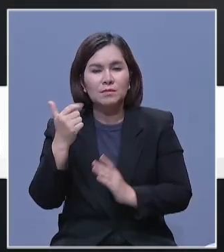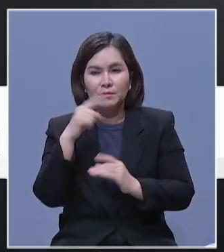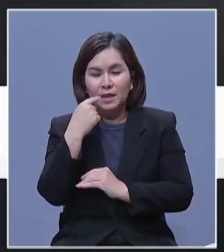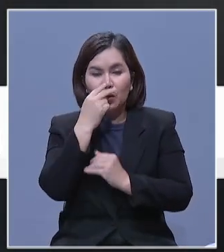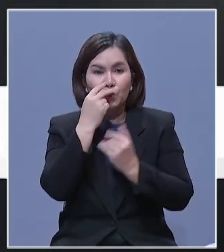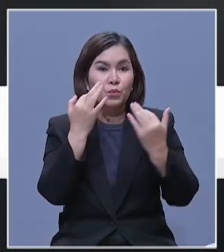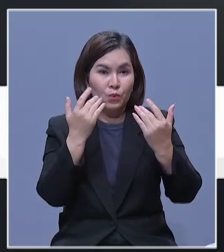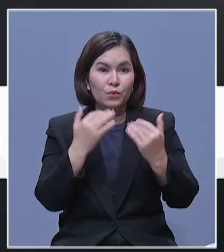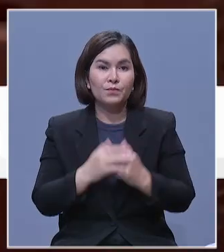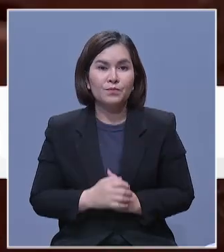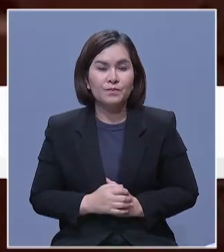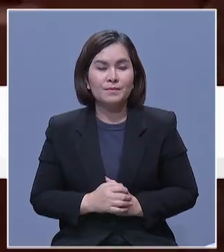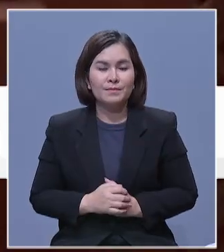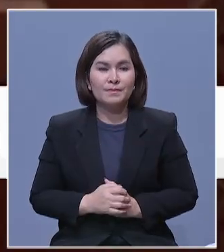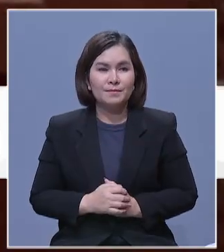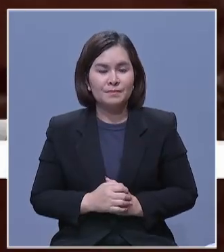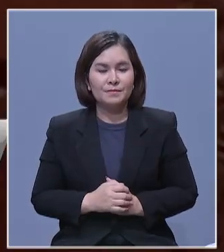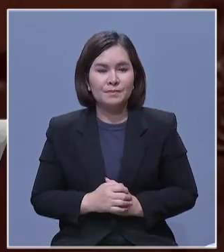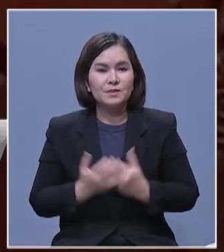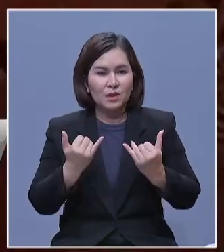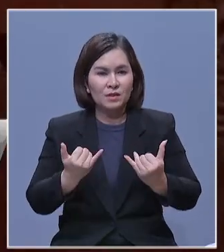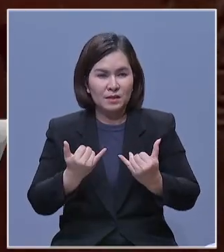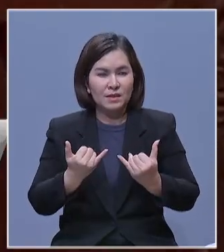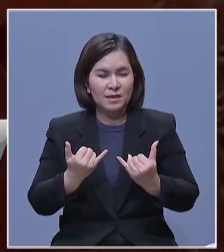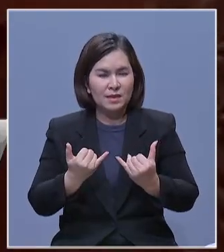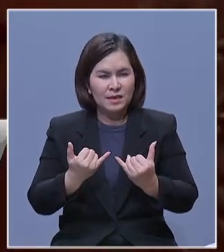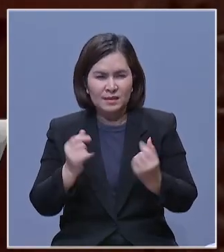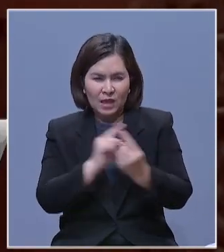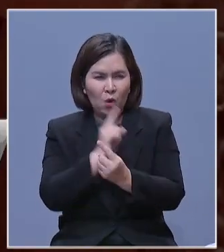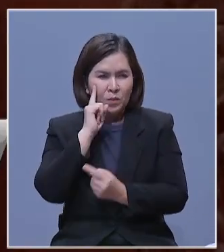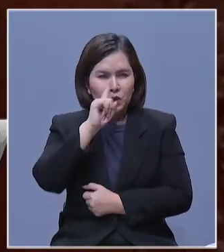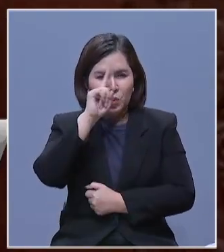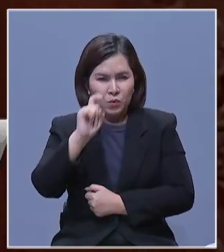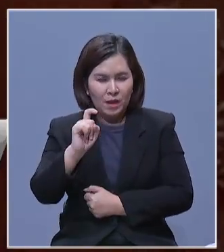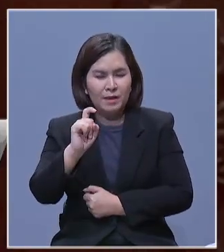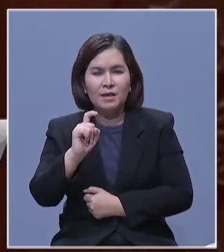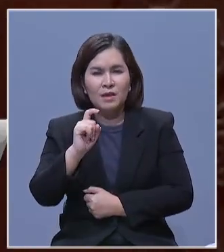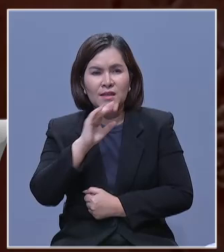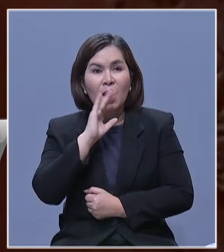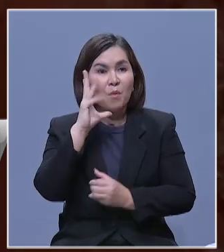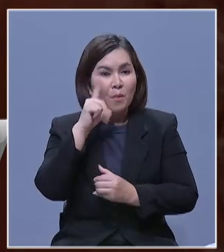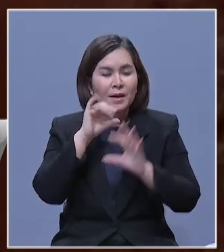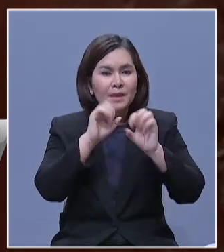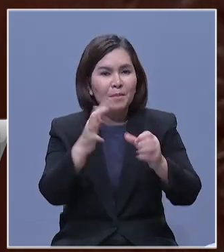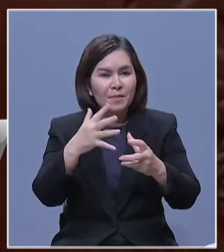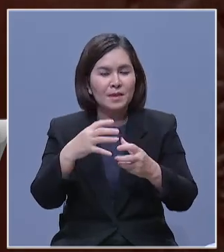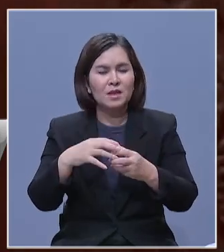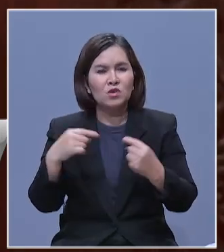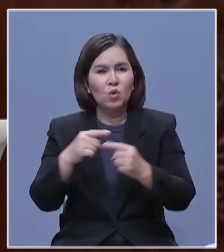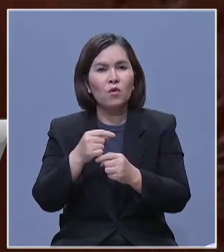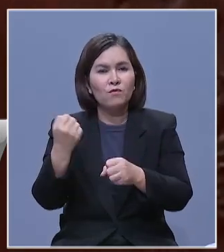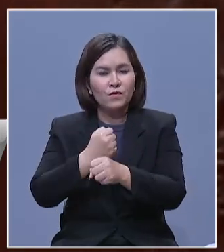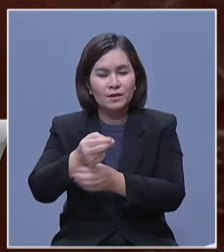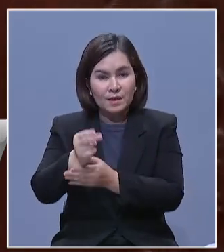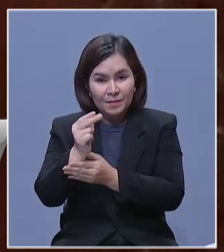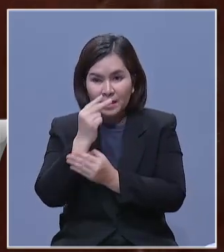ขยายกันต่อไปนะครับว่าอ่ะสังคมถ้าไม่ใช่พ่อแม่ของเด็กสังคมตั้งคำถามว่าอย่างสนามซ้อมยิงปืนคุณจอย